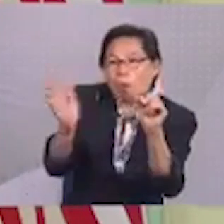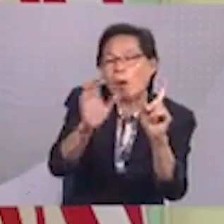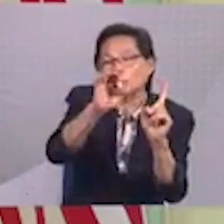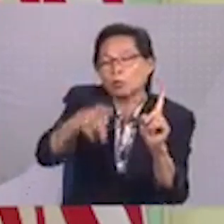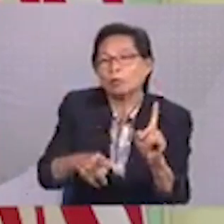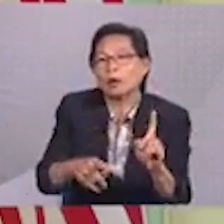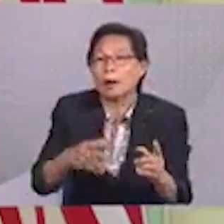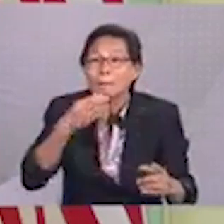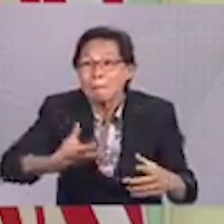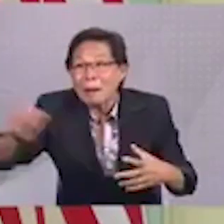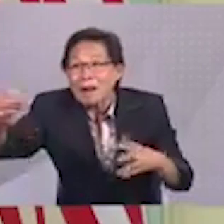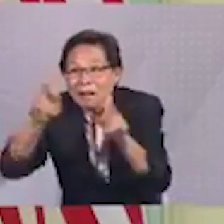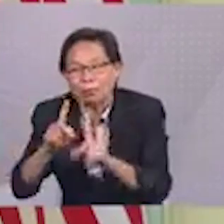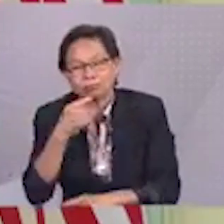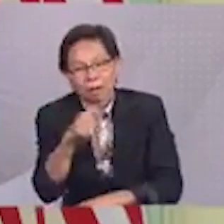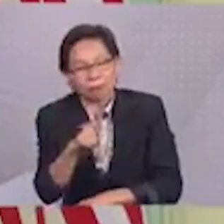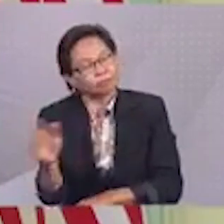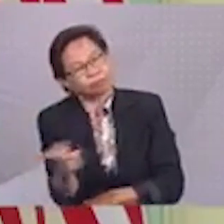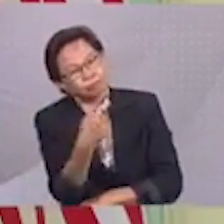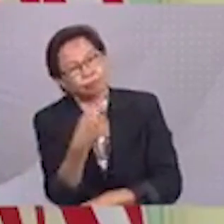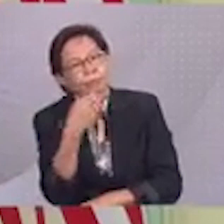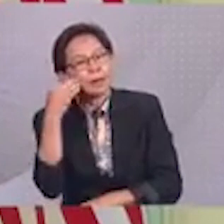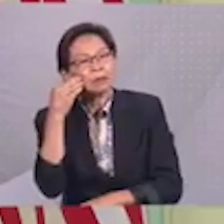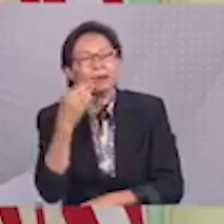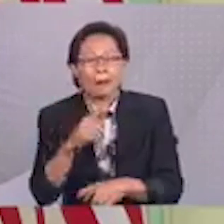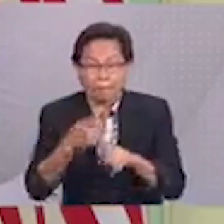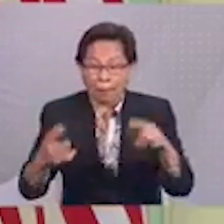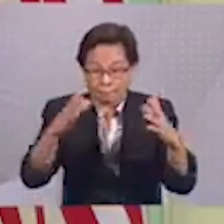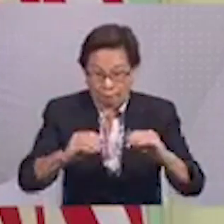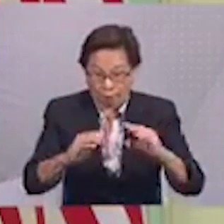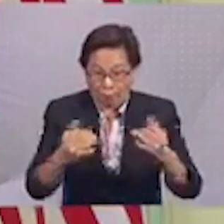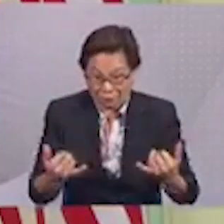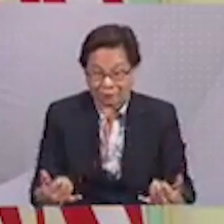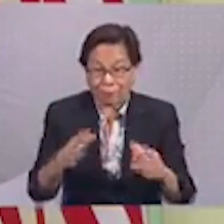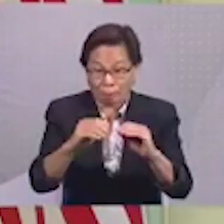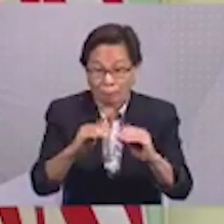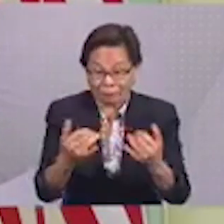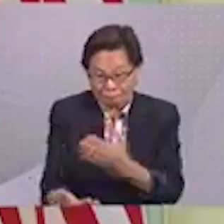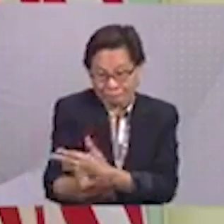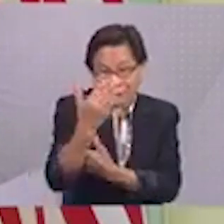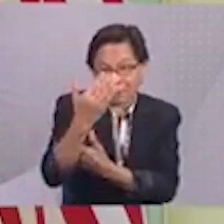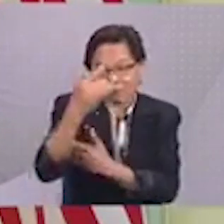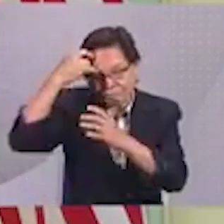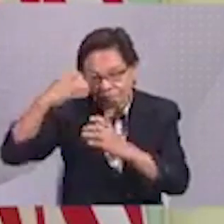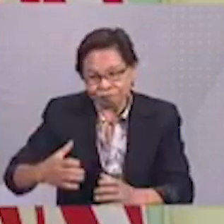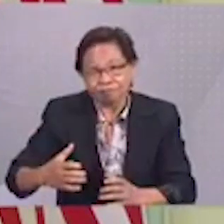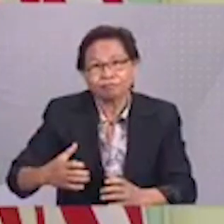diarahkan berpatah balik. Tetapi mesyuarat pada hari ini memutuskan